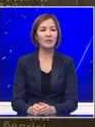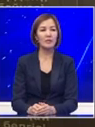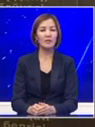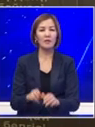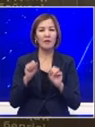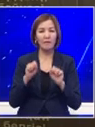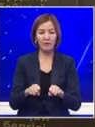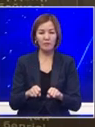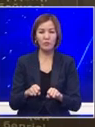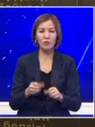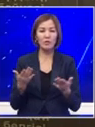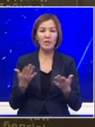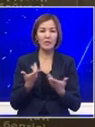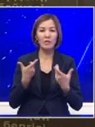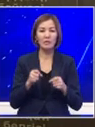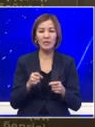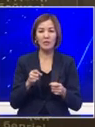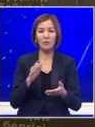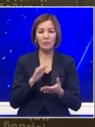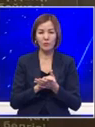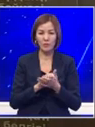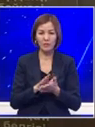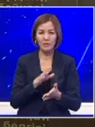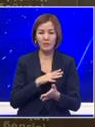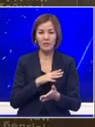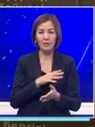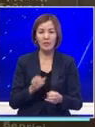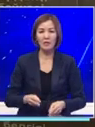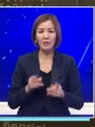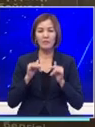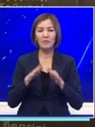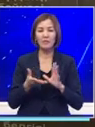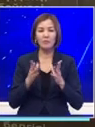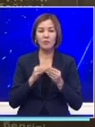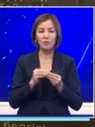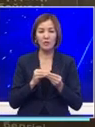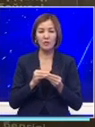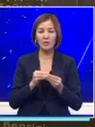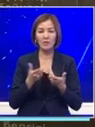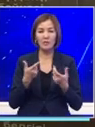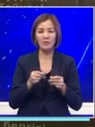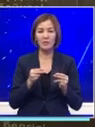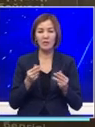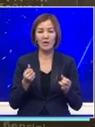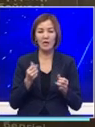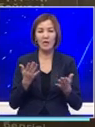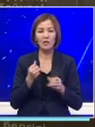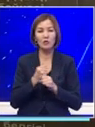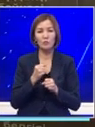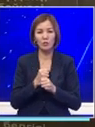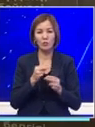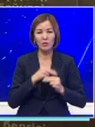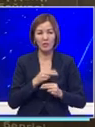мүмкіншіліктерді көрсетті, қай жерде жауап алынатын, жаңа қылмыстық іс бойынша жүріп жатқан азаматтармен қай жерде қалай жұмыс істелінетін, қандай